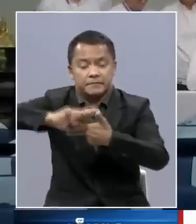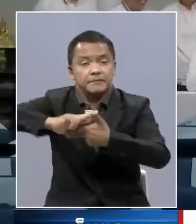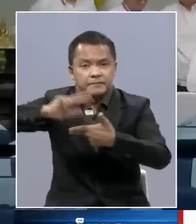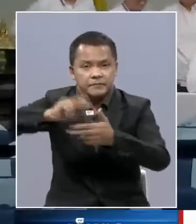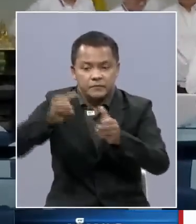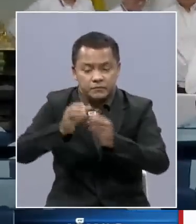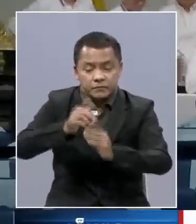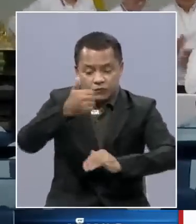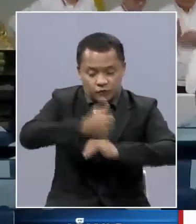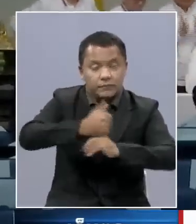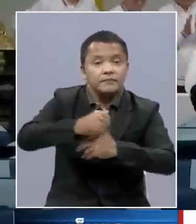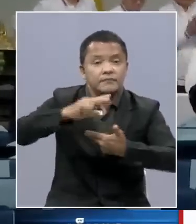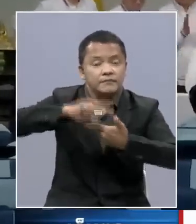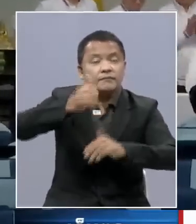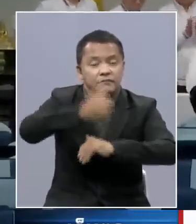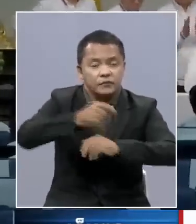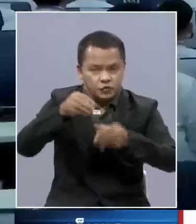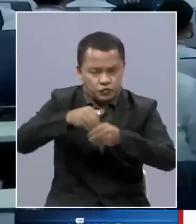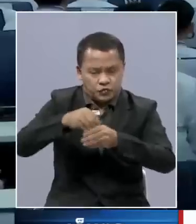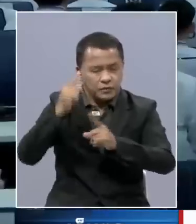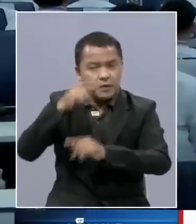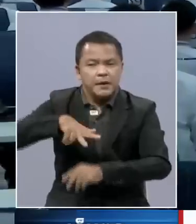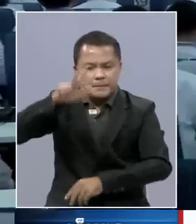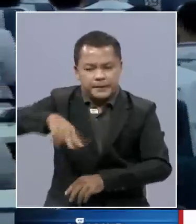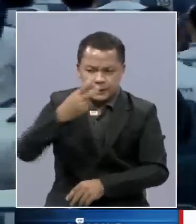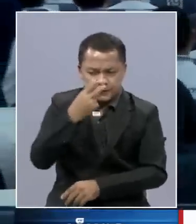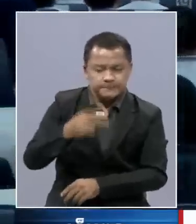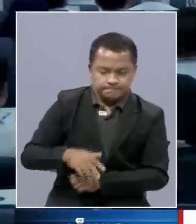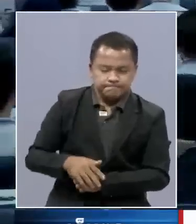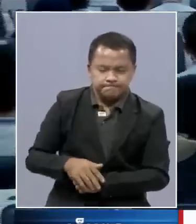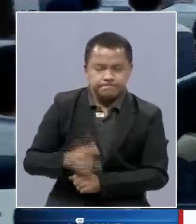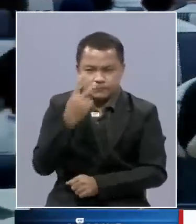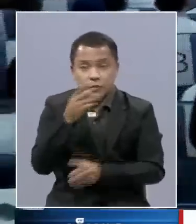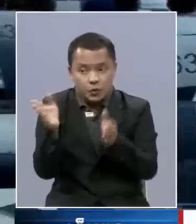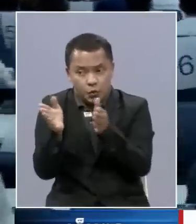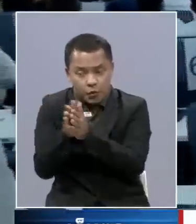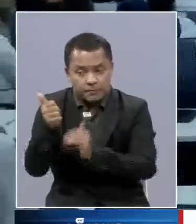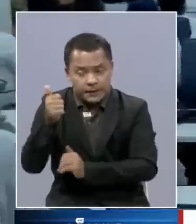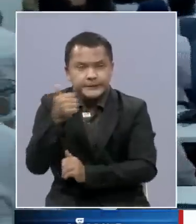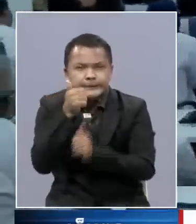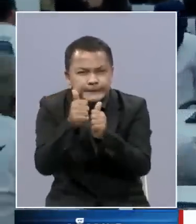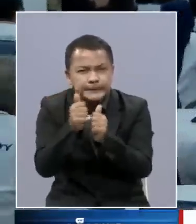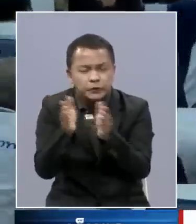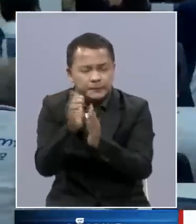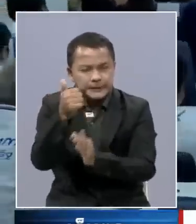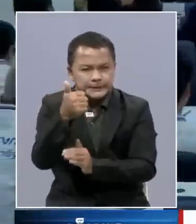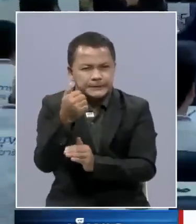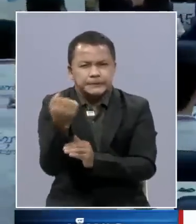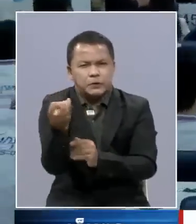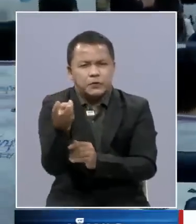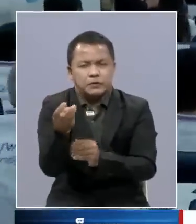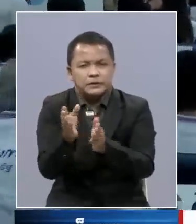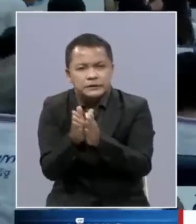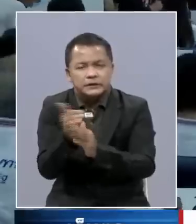ของลุงป้อมอยู่เต็มเปี่ยมเนี่ยทางเพื่อไทยก็มองเกมออกนะฮะถ้ารวมกันจริงผลดีน่าจะมีน้อยกว่าผล